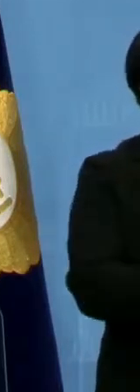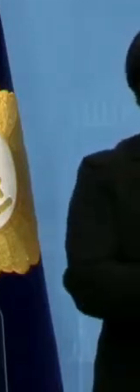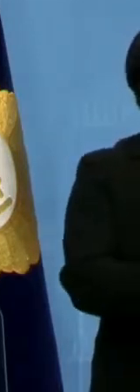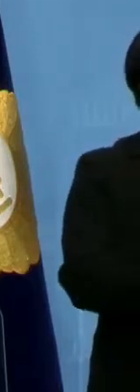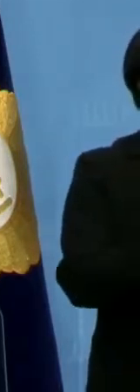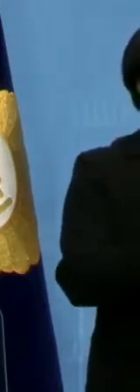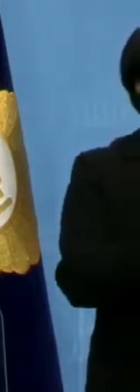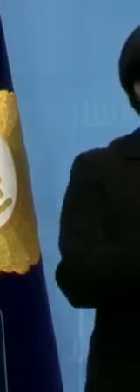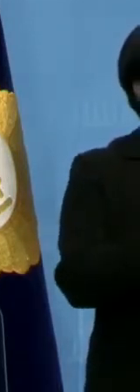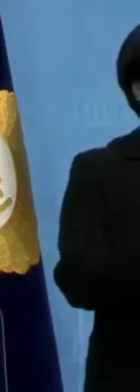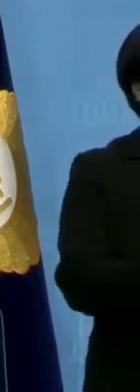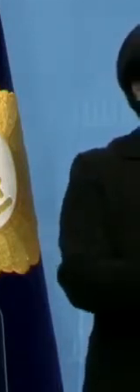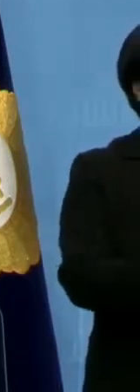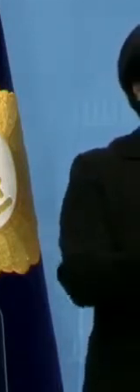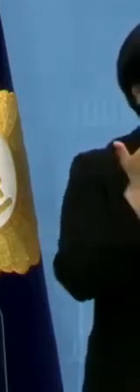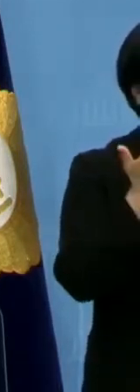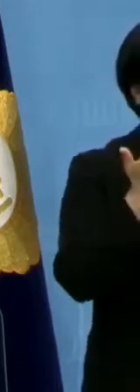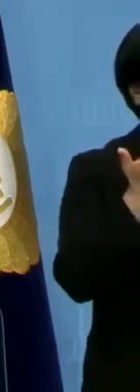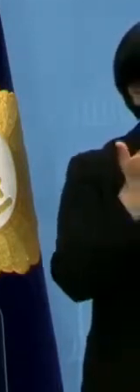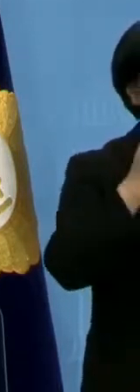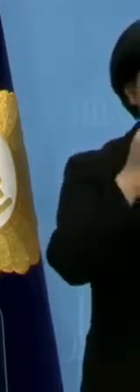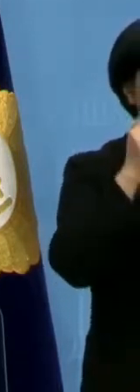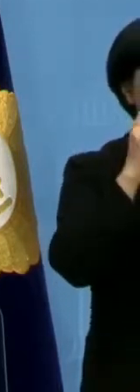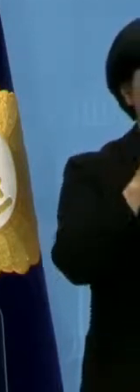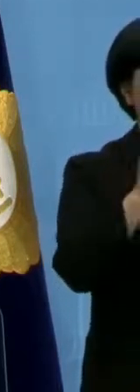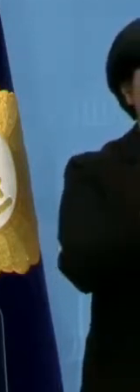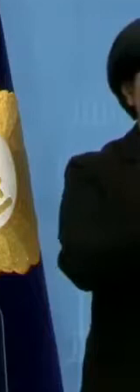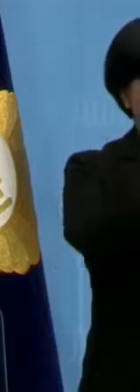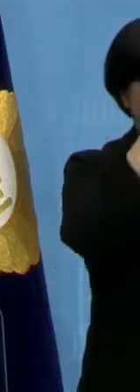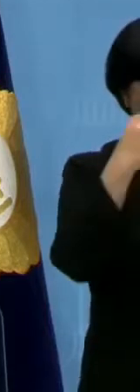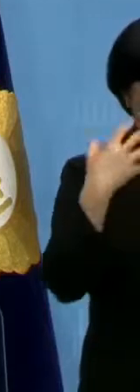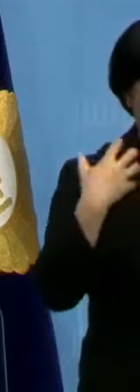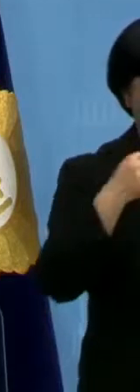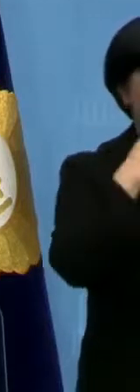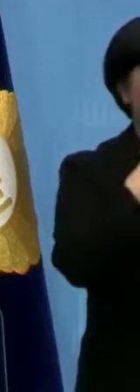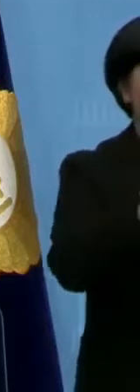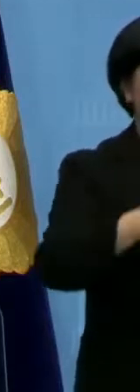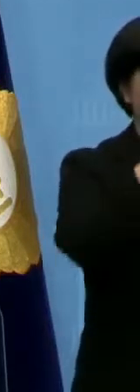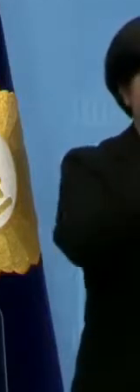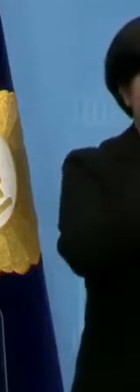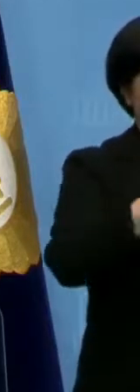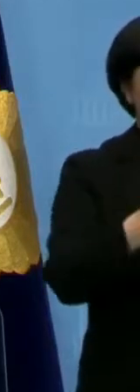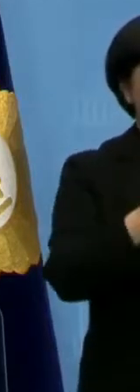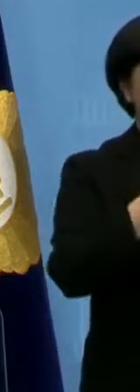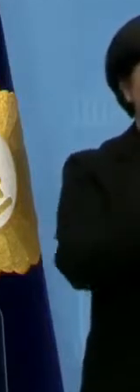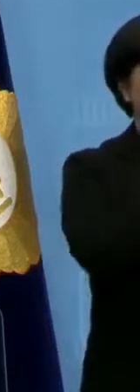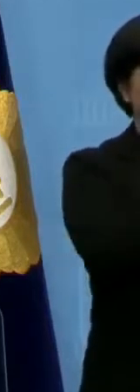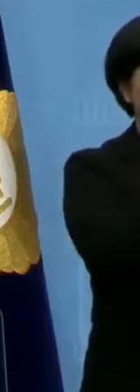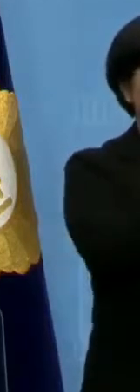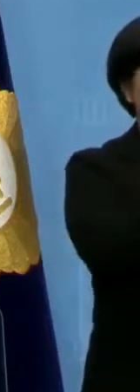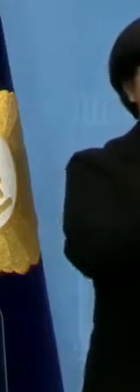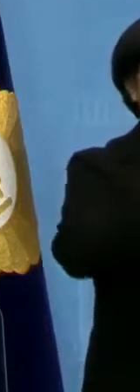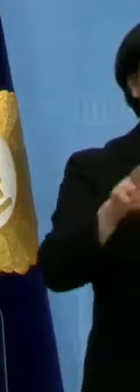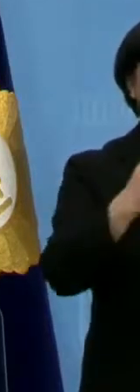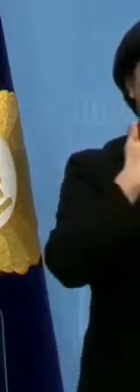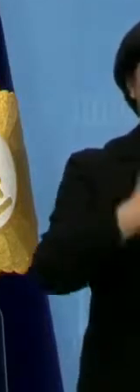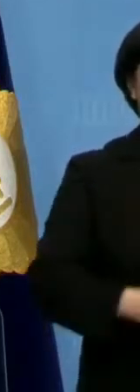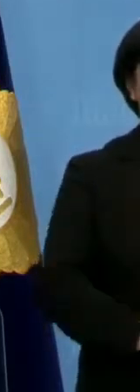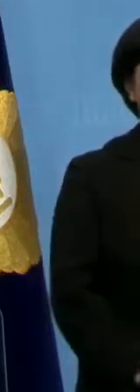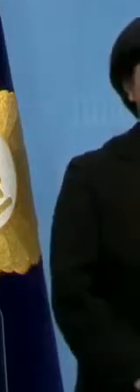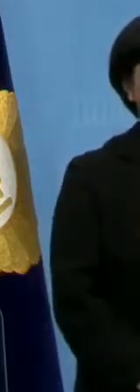위법하고 부당하다고 판단했음에도 정부는 손해배상 소송을 취하하지 않고